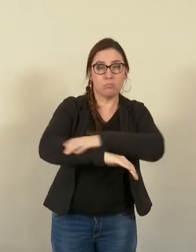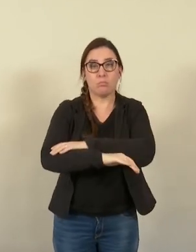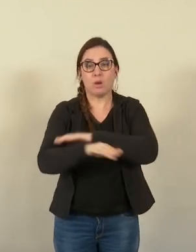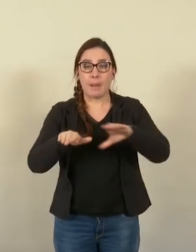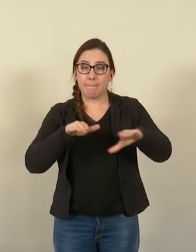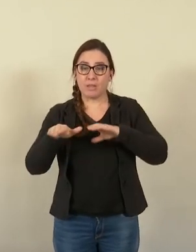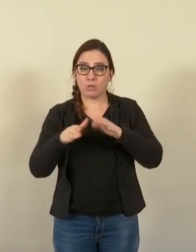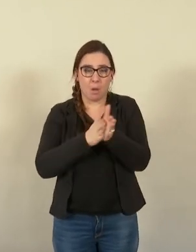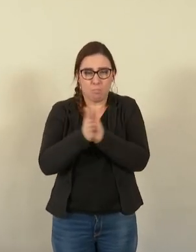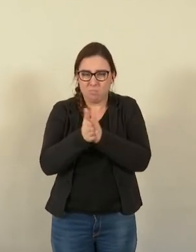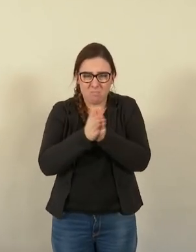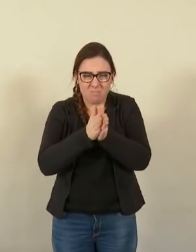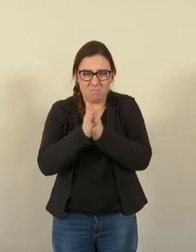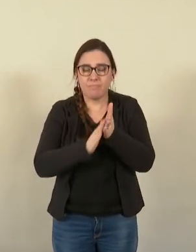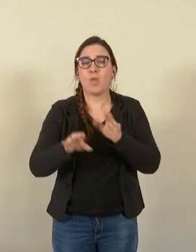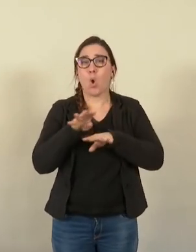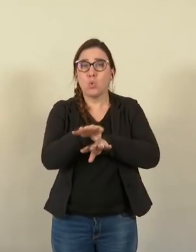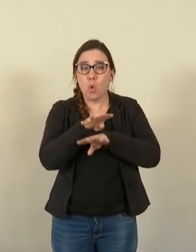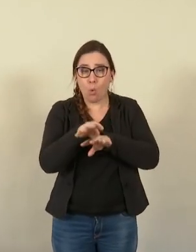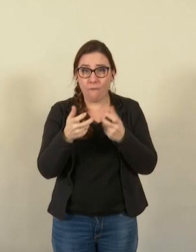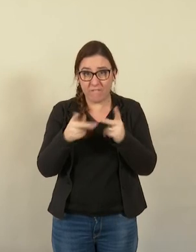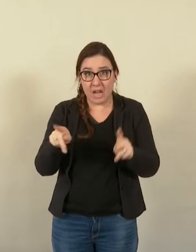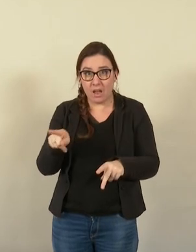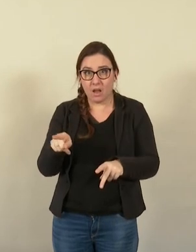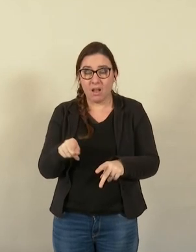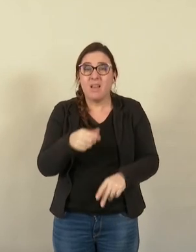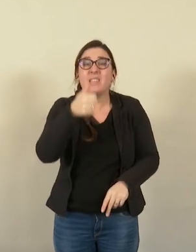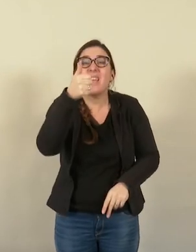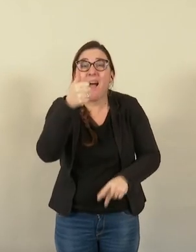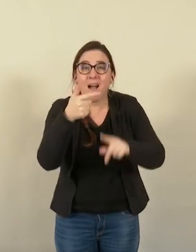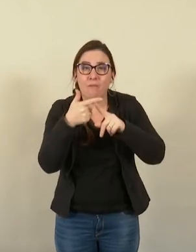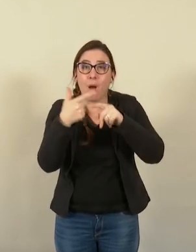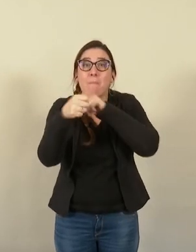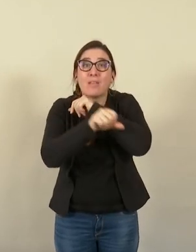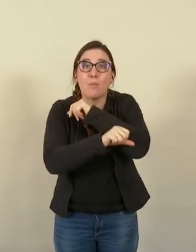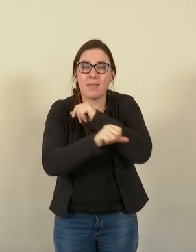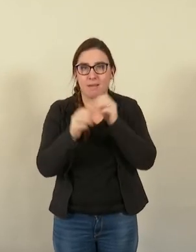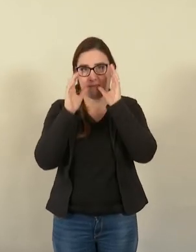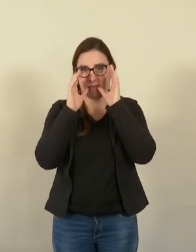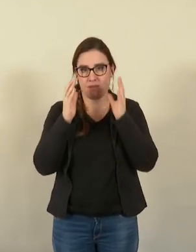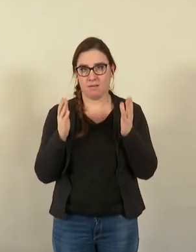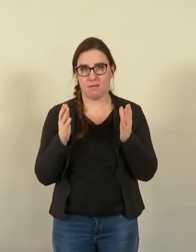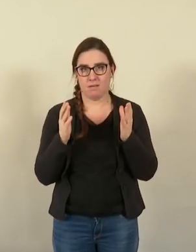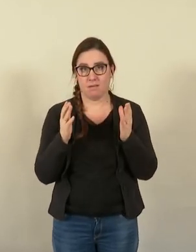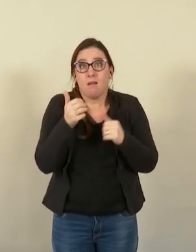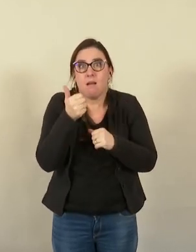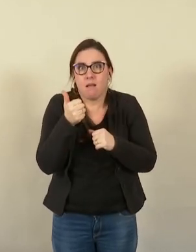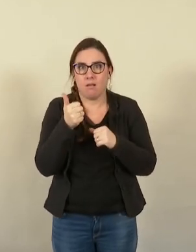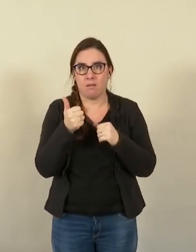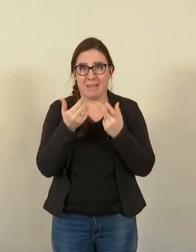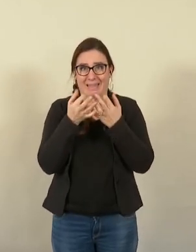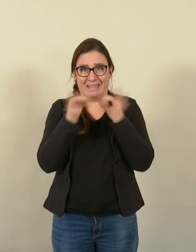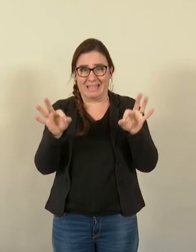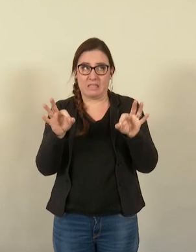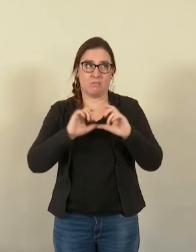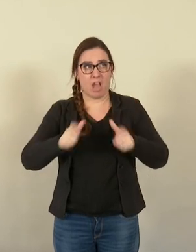même les plus motivé comme la ville de Toulon par exemple c'est un repas par semaine un repas par semaine dans une dizaine d'écoles test